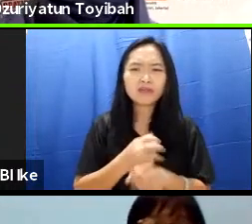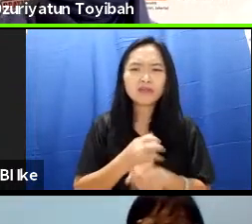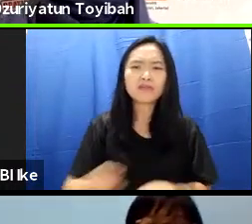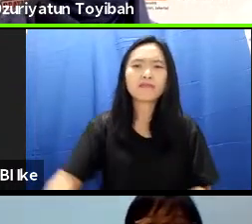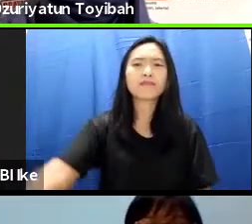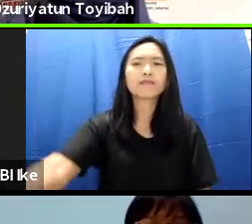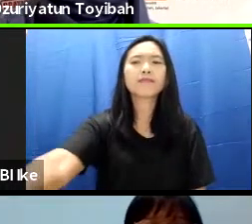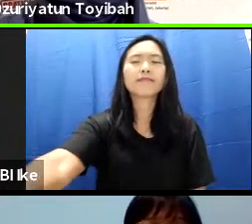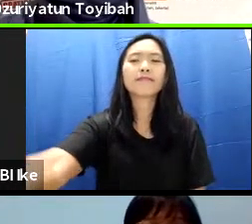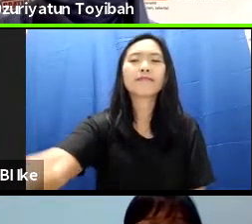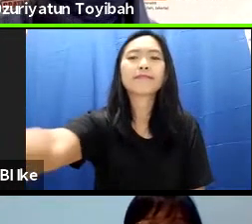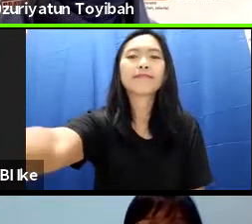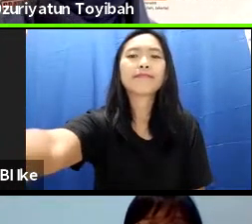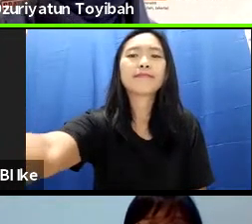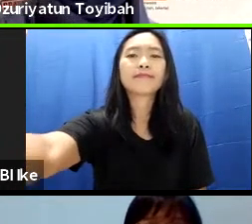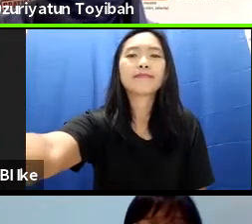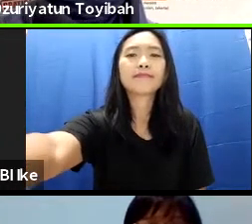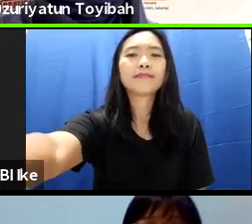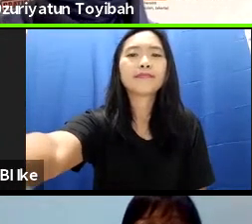sudah